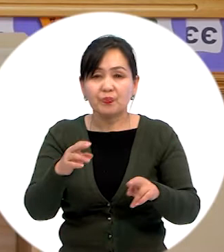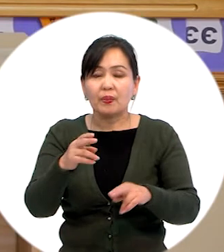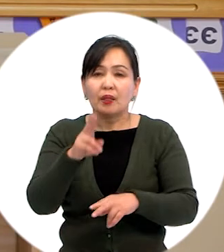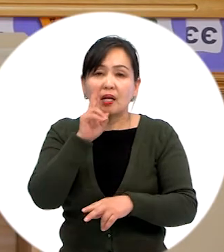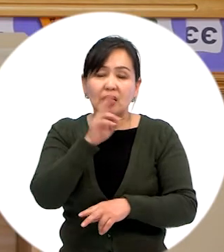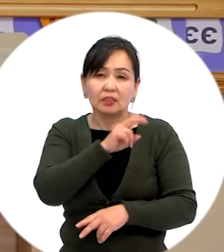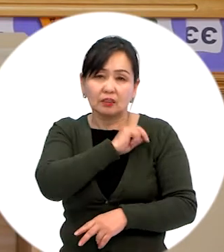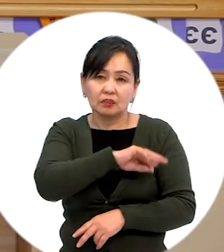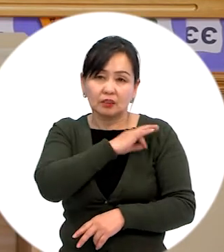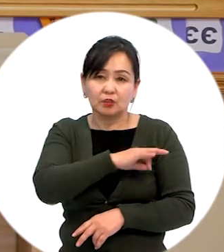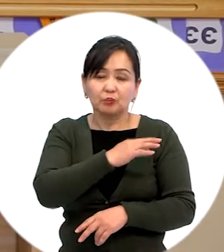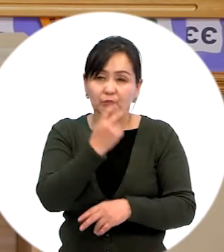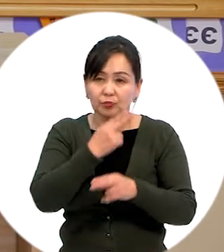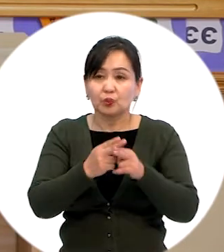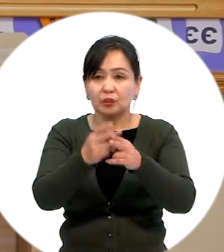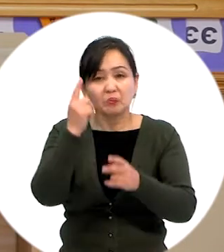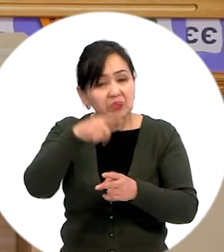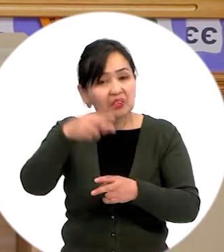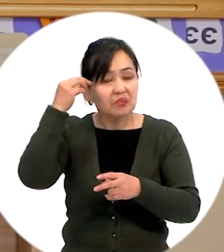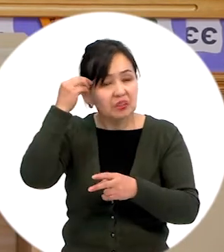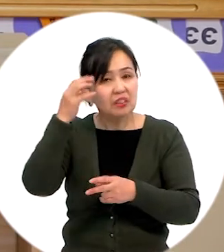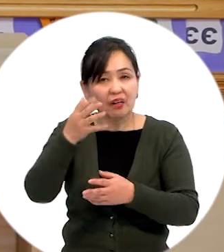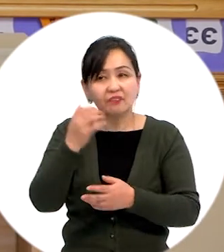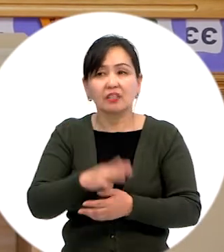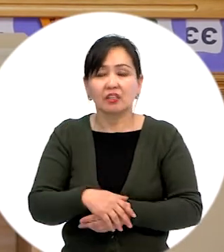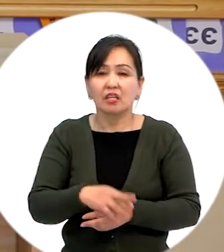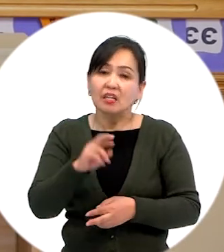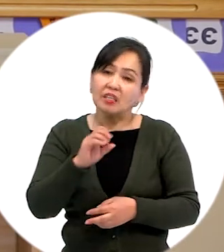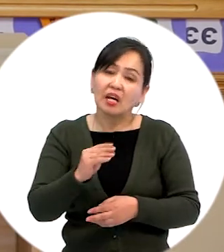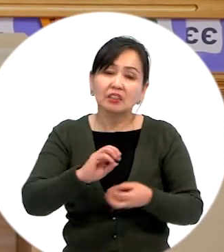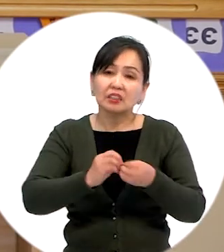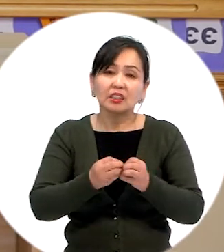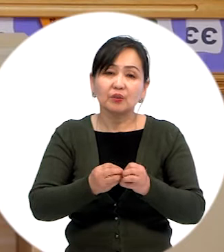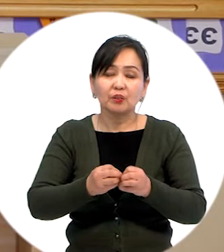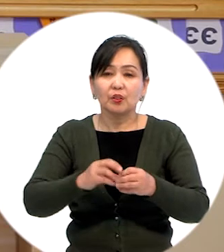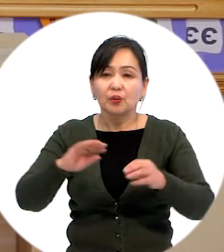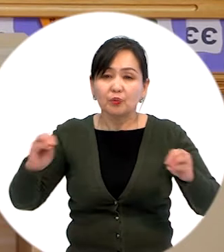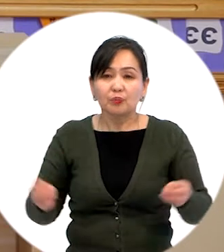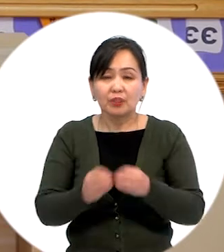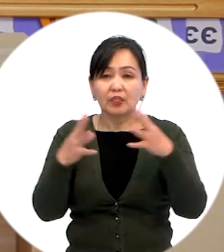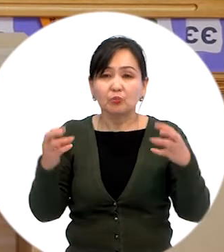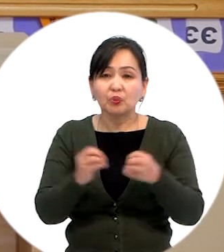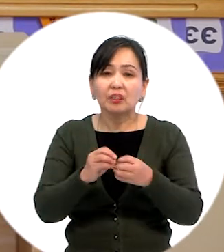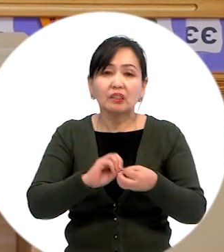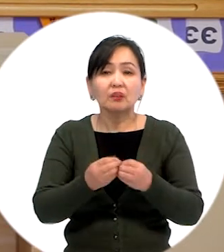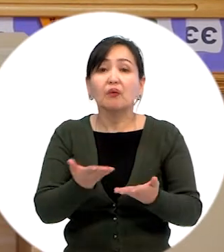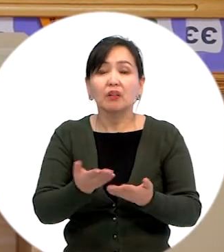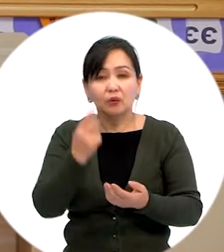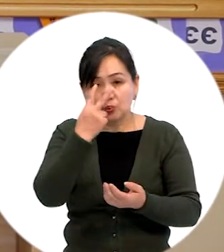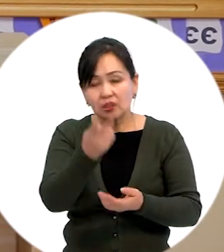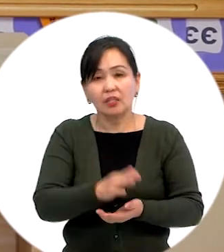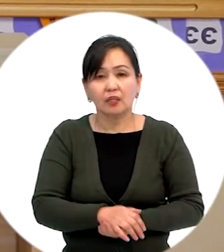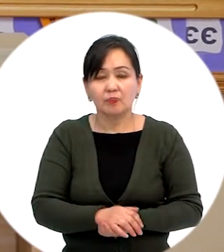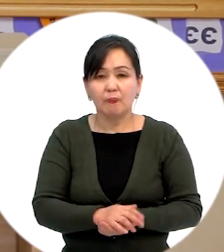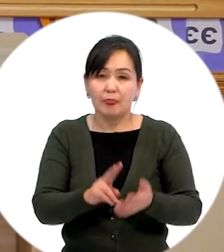шимийг бас мэдж авлаа. За одоо бүгдээрээ яаж хийх вэ? Хэрхэн бүтээх вэ гэдгийг бүгдээрээ үздэгээ. За